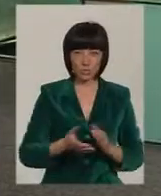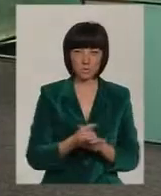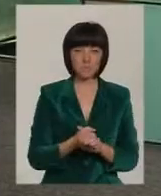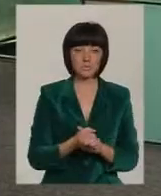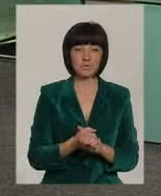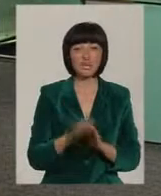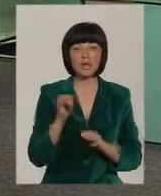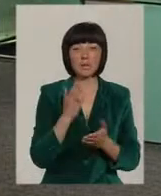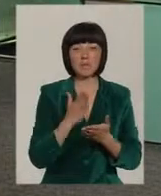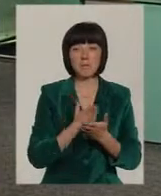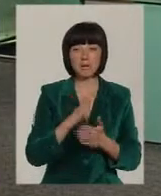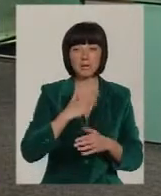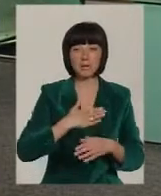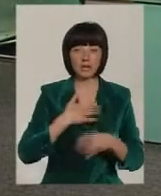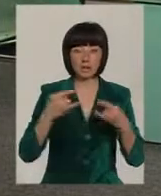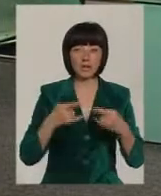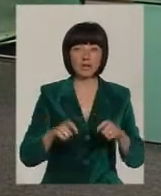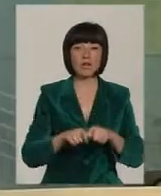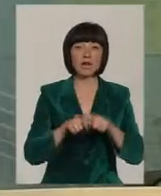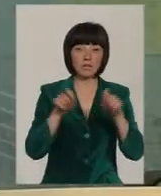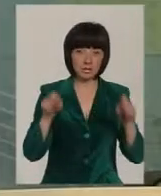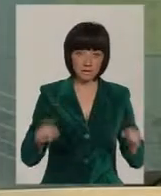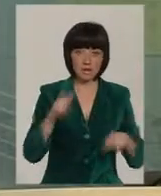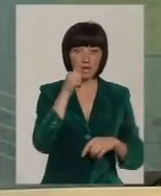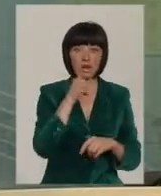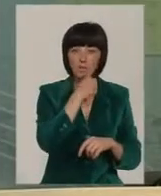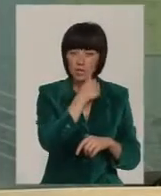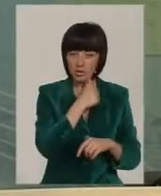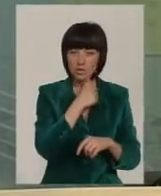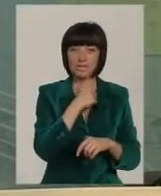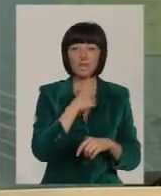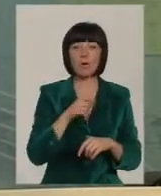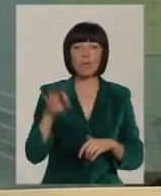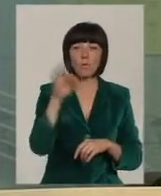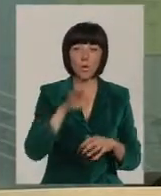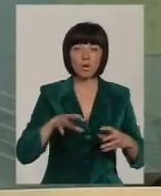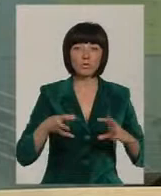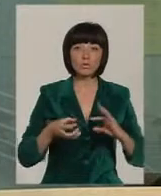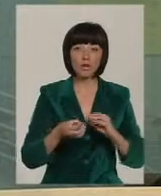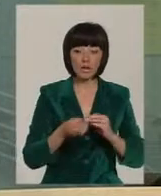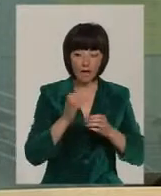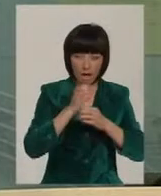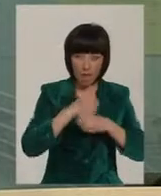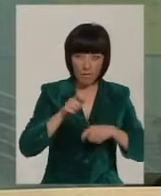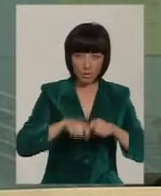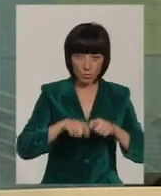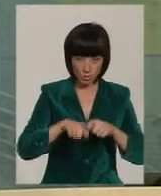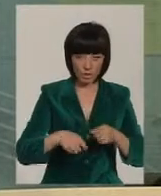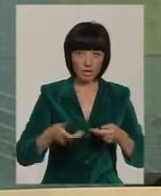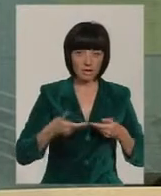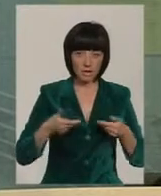Я зрозуміла. І ми маємо нашим глядачам відкрити завісу таємничості стосовно результату лабораторних досліджень, які